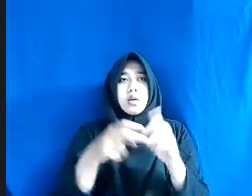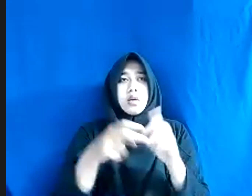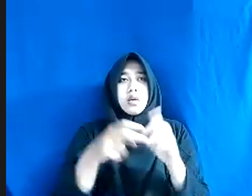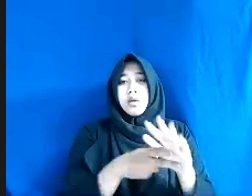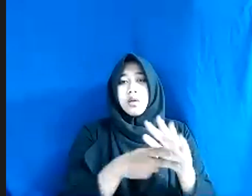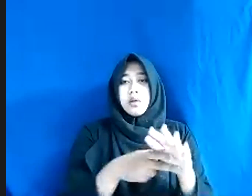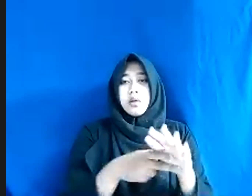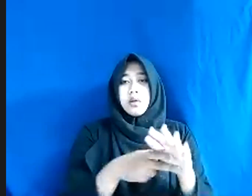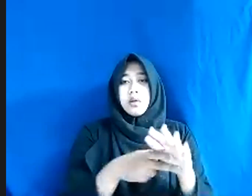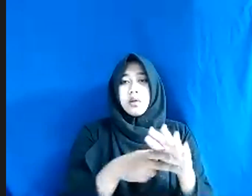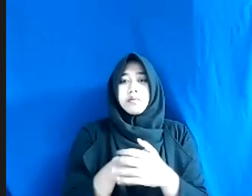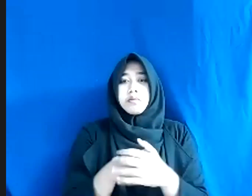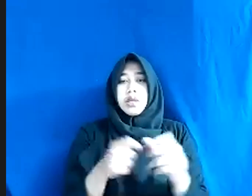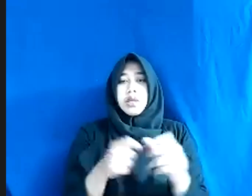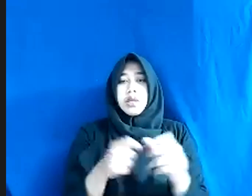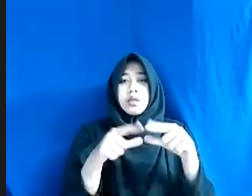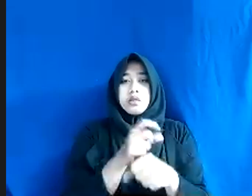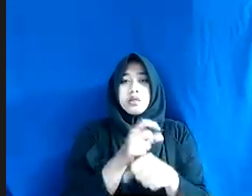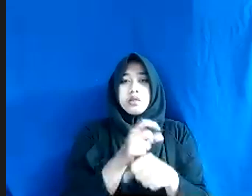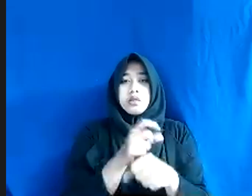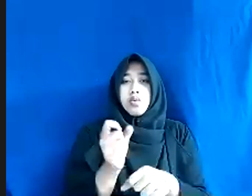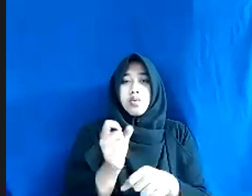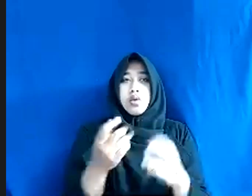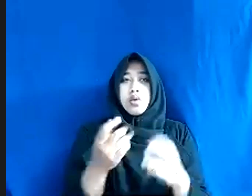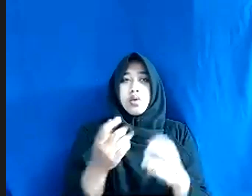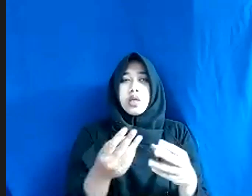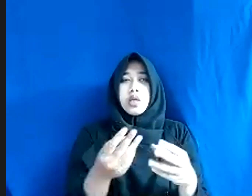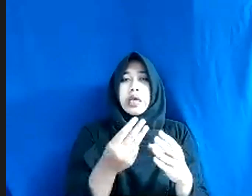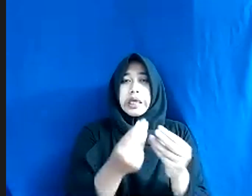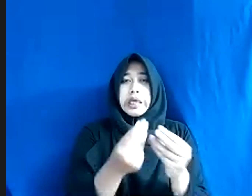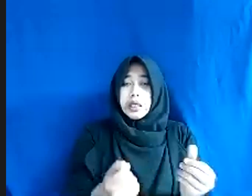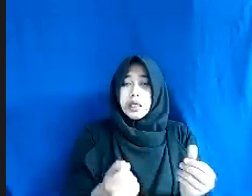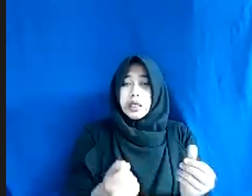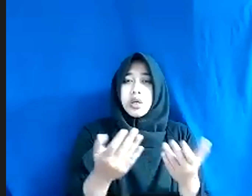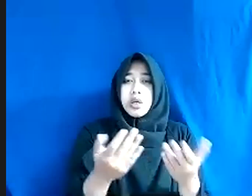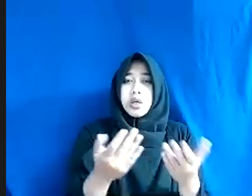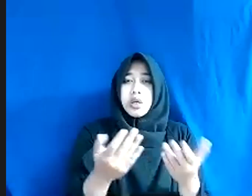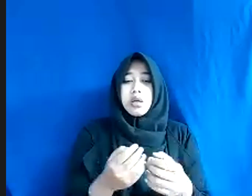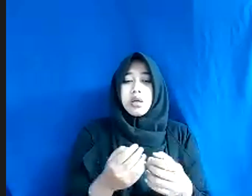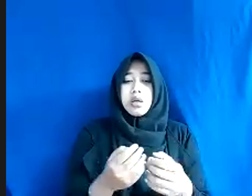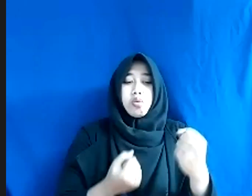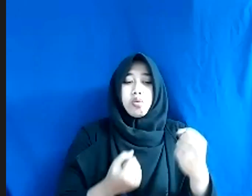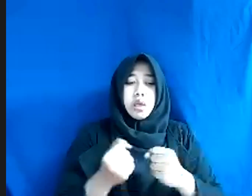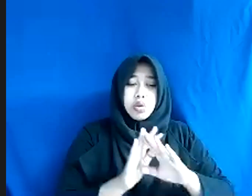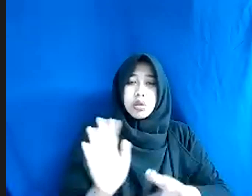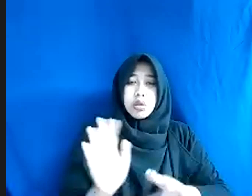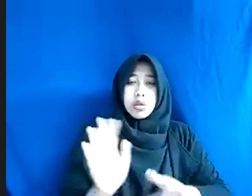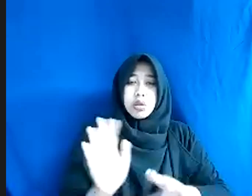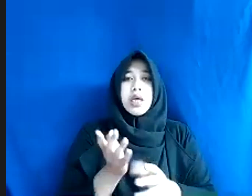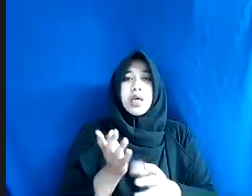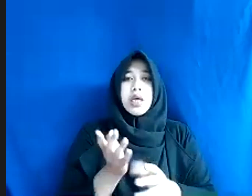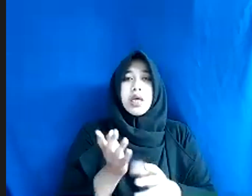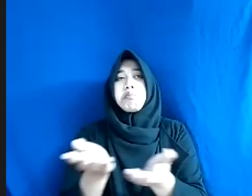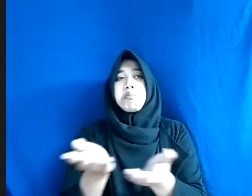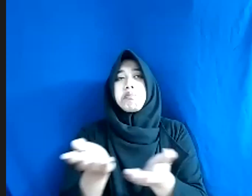itu juga memungkinkan. Tapi kan upaya untuk mendorong itu tidak banyak dilakukan. Kemudian apa ubi